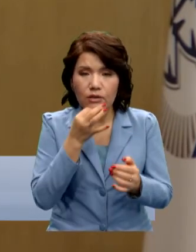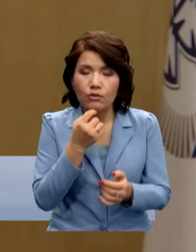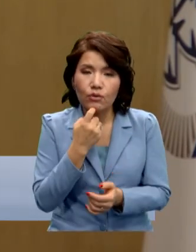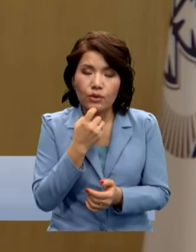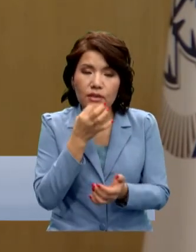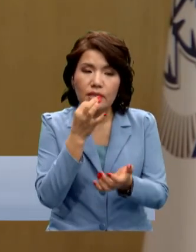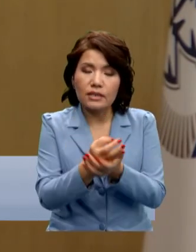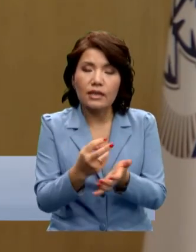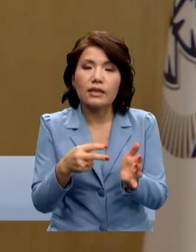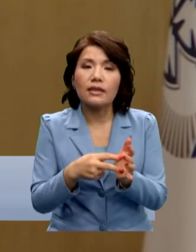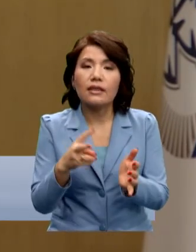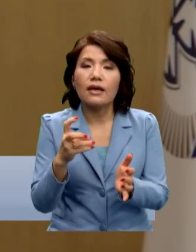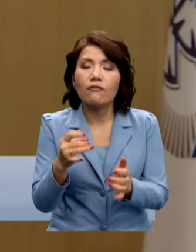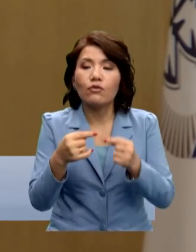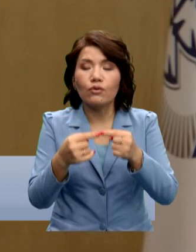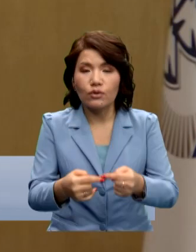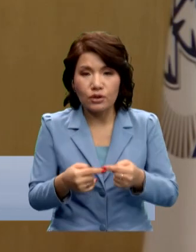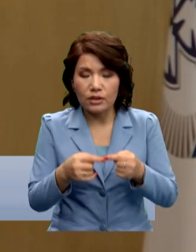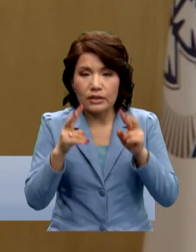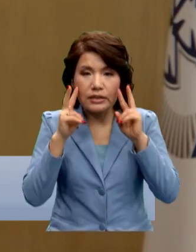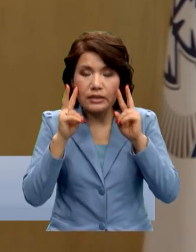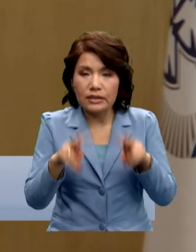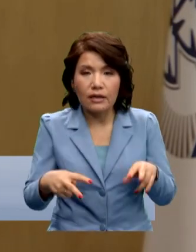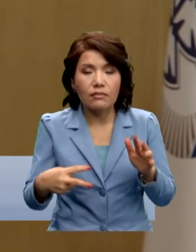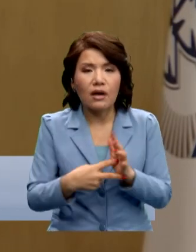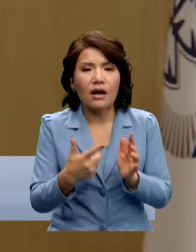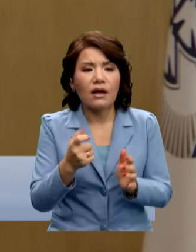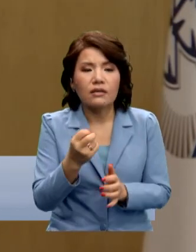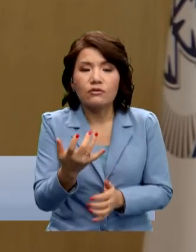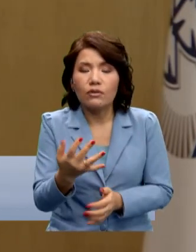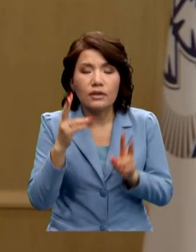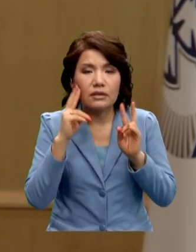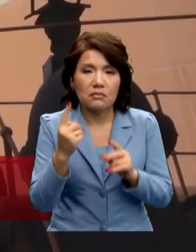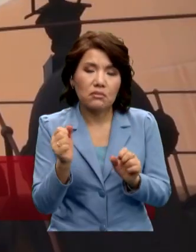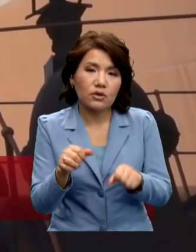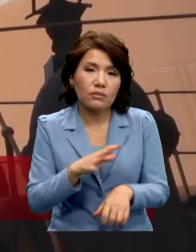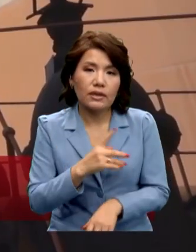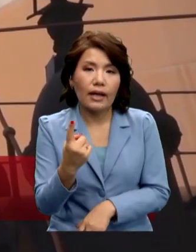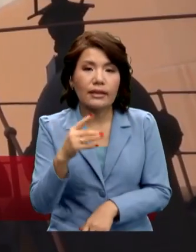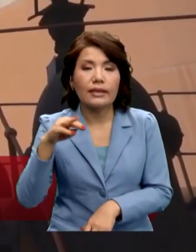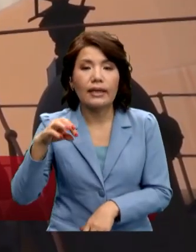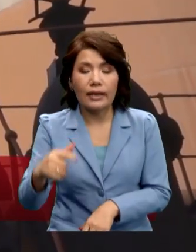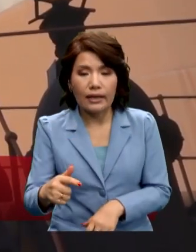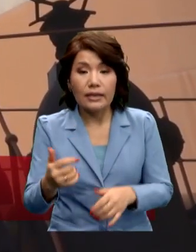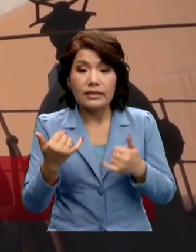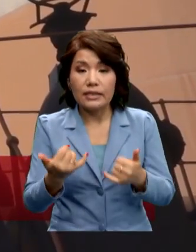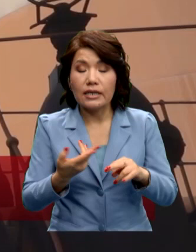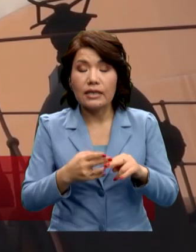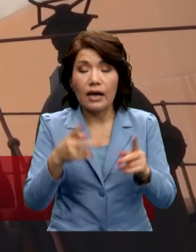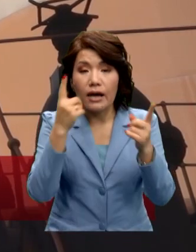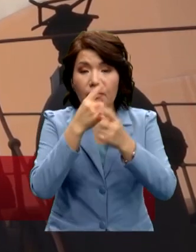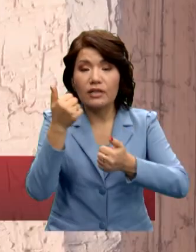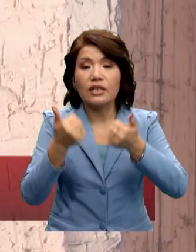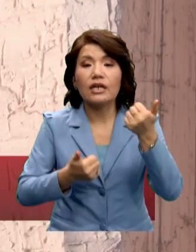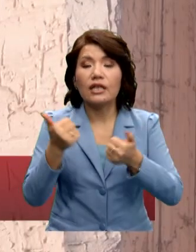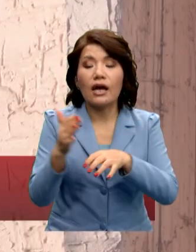сказать, поскольку не знаем точно стоимость газа, я думаю, порядка 1 тенге будет. Сейчас «Самрукэнерго» объявила тендер